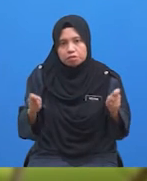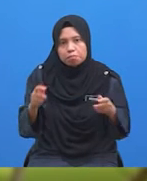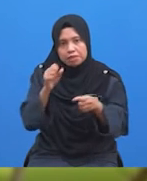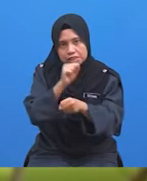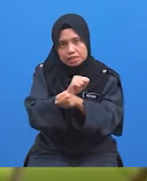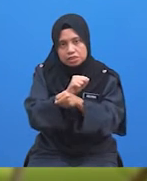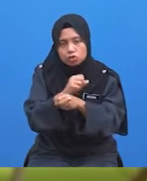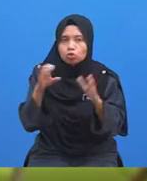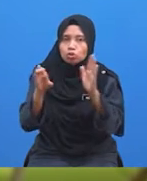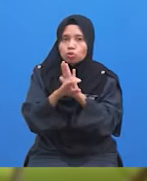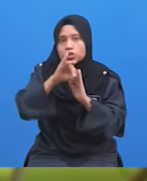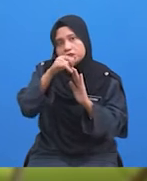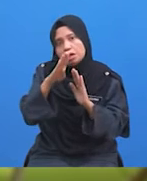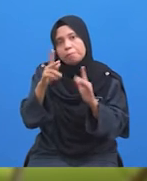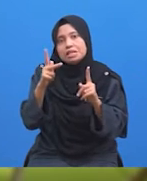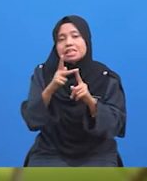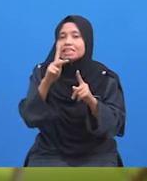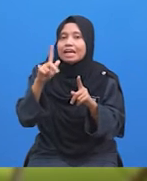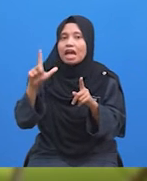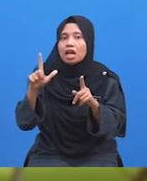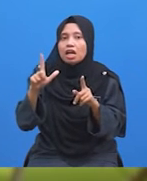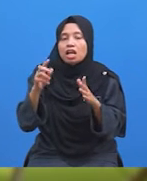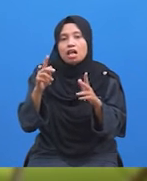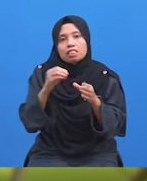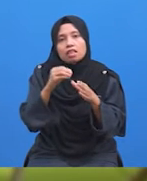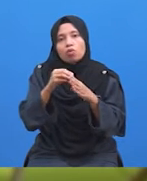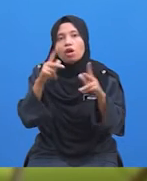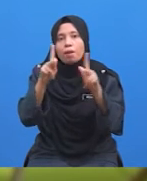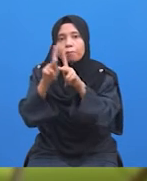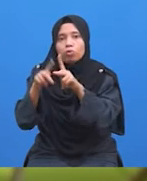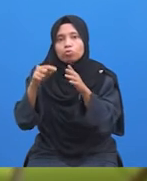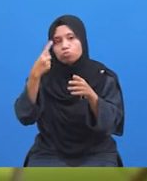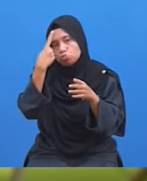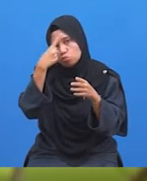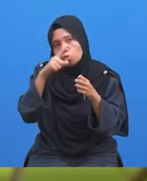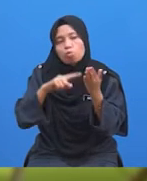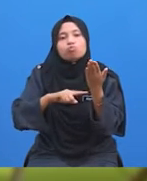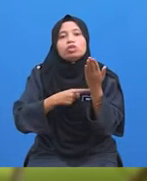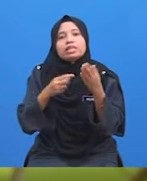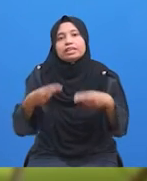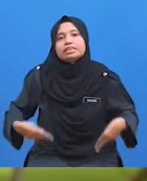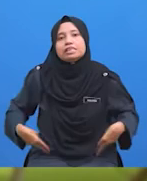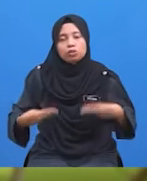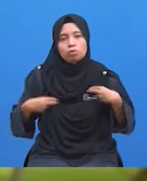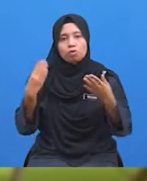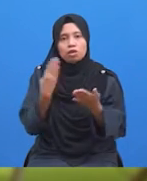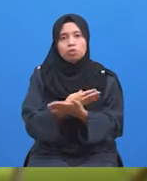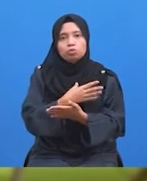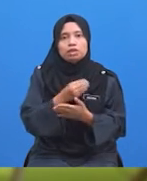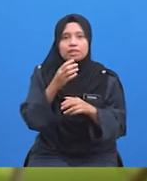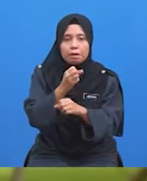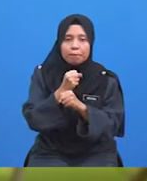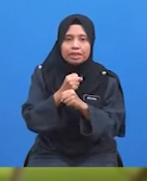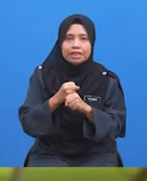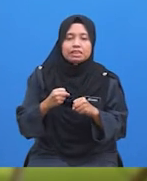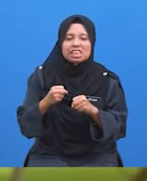dari Banda Joko baru ke Kuala Lumpur atau ke kampung untuk memulihkan hidup Bahru dan mendapatkan